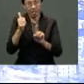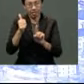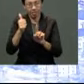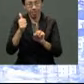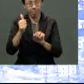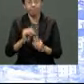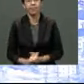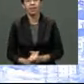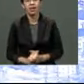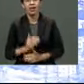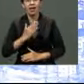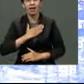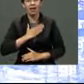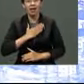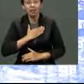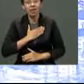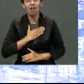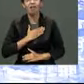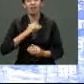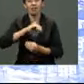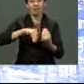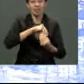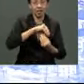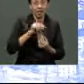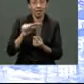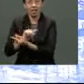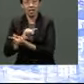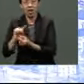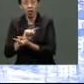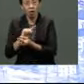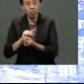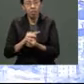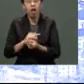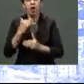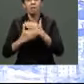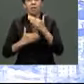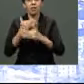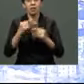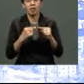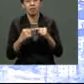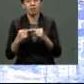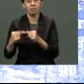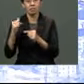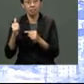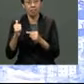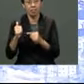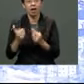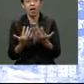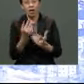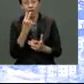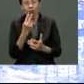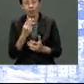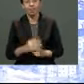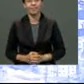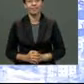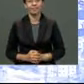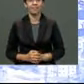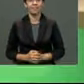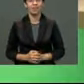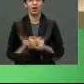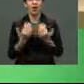แล้วก็ทำให้เราเดินเศรษฐกิจและสังคมของไทยๆแบบไทยๆนี้ได้ด้วยนะครับก็ขอให้ติดตามกันนะครับครับผมครับ ค่ะ